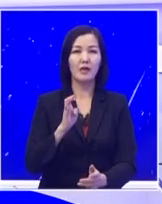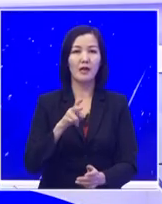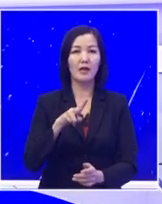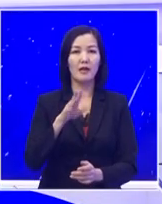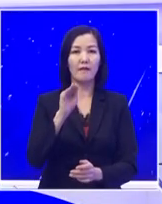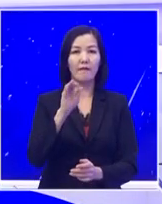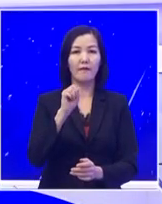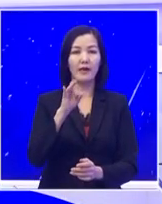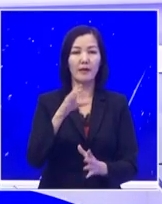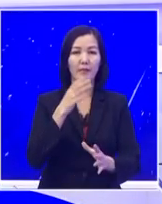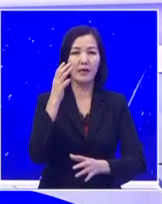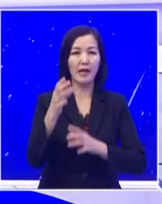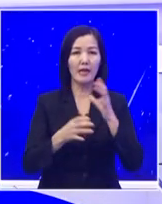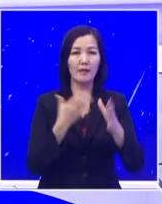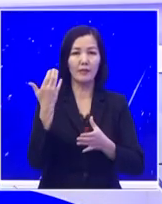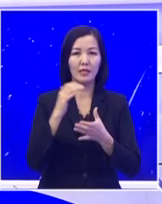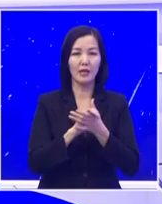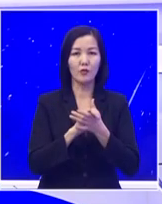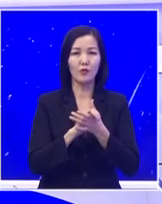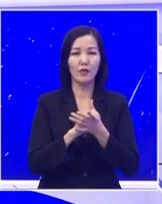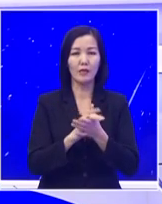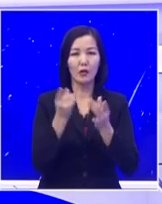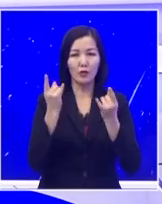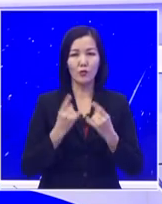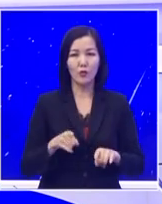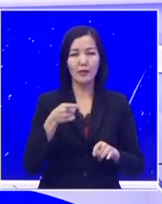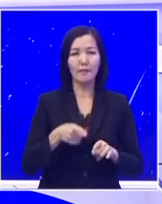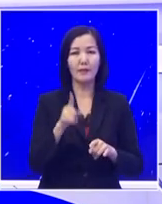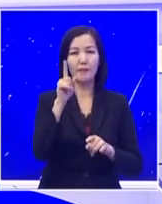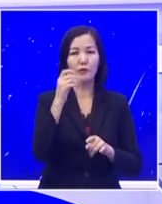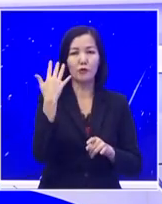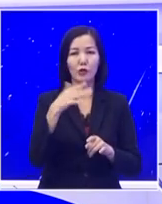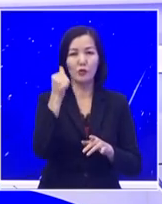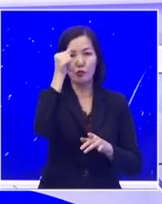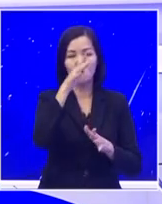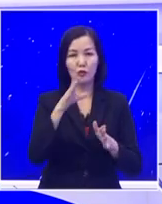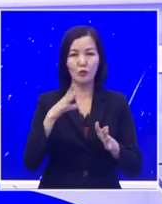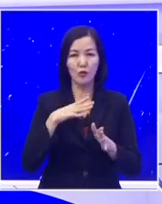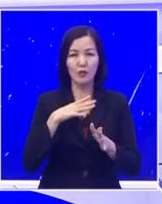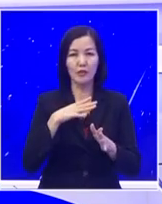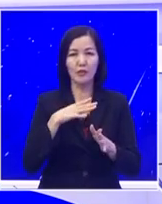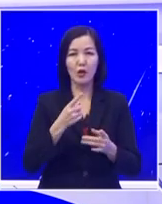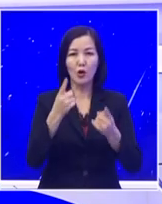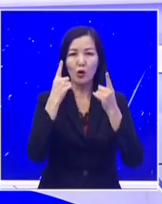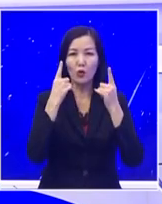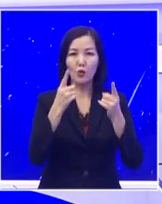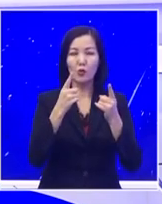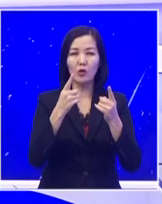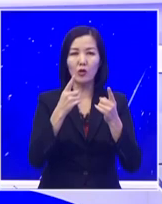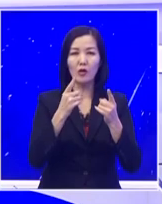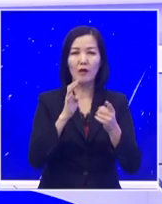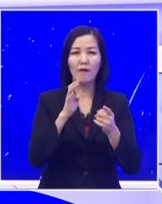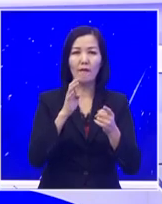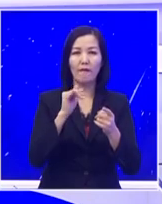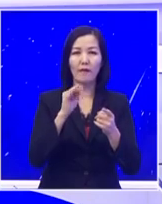Әл-Фарабиді тану, әлемді тану. Ғұлама ойшылдың туғанына бұйыл 1150 жыл. Қыпшақ даласынан шыққан ол қалай Әл-Фараби атанды?